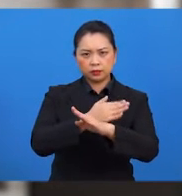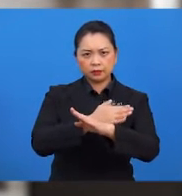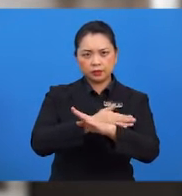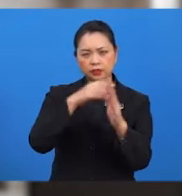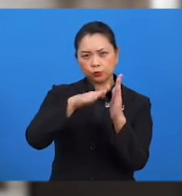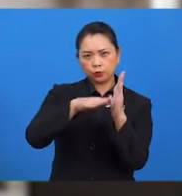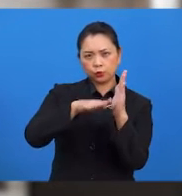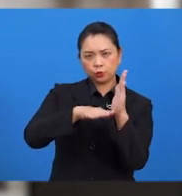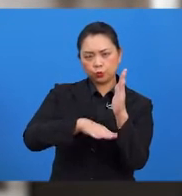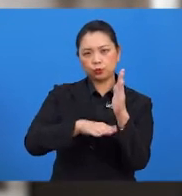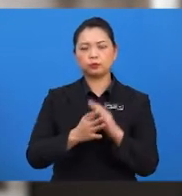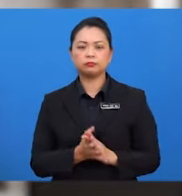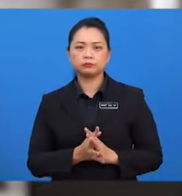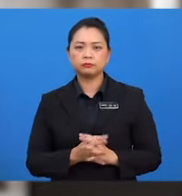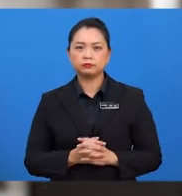kepada